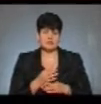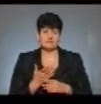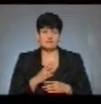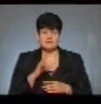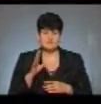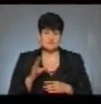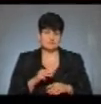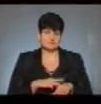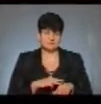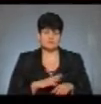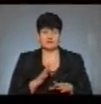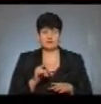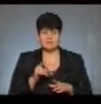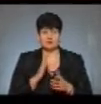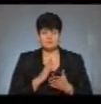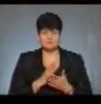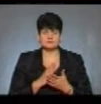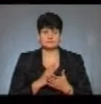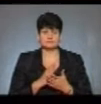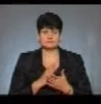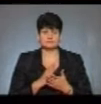всі правоохоронні органи, вони будуть нести.